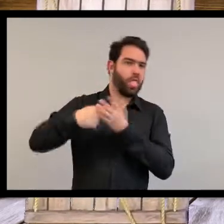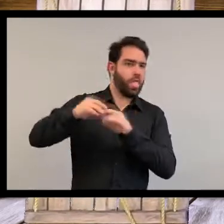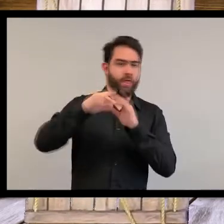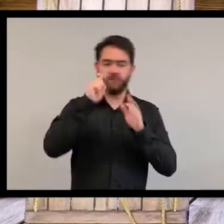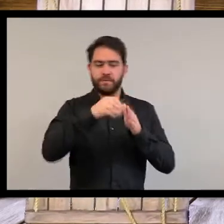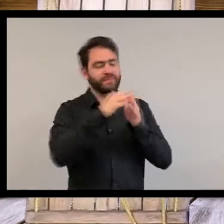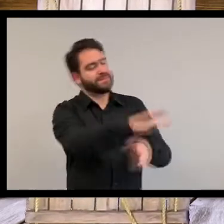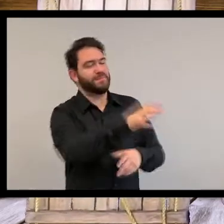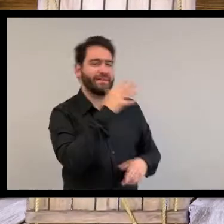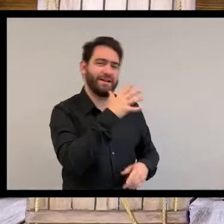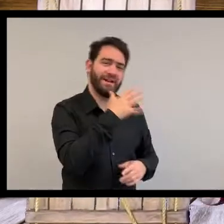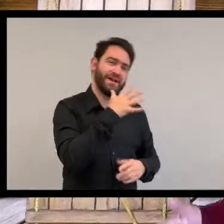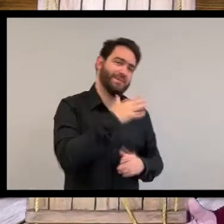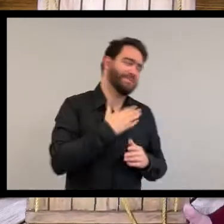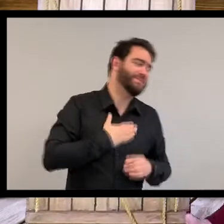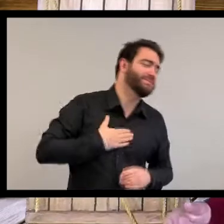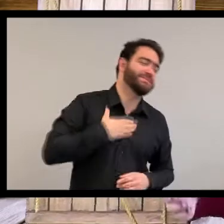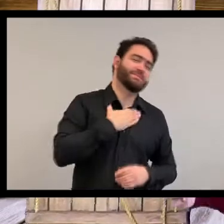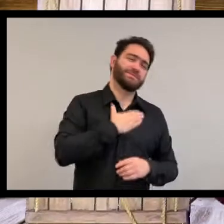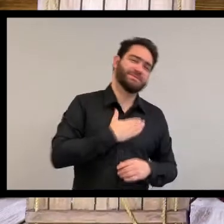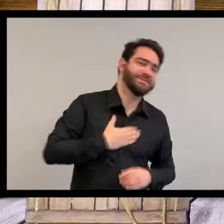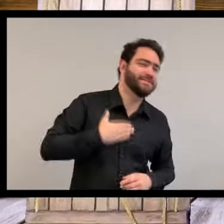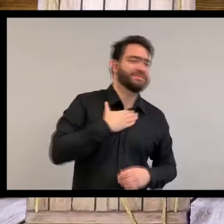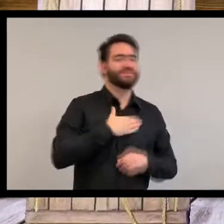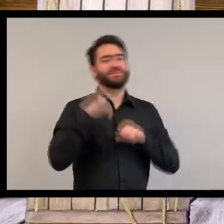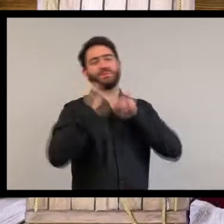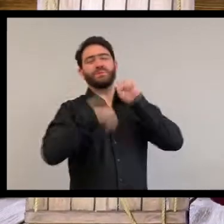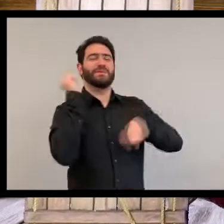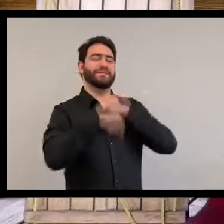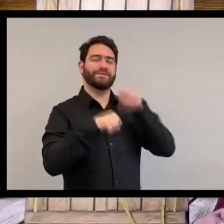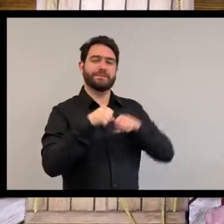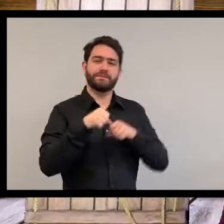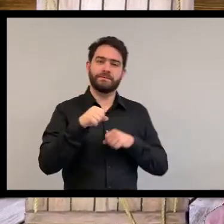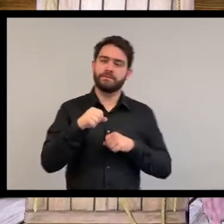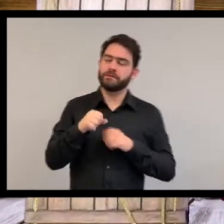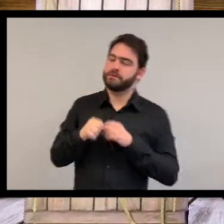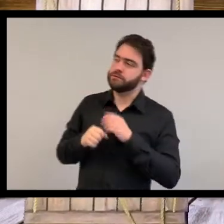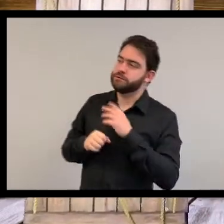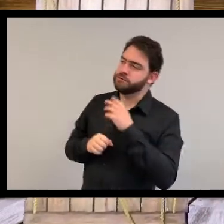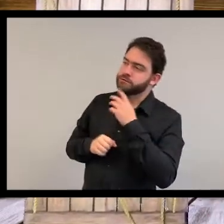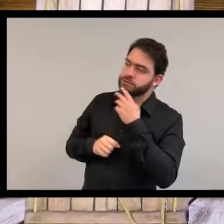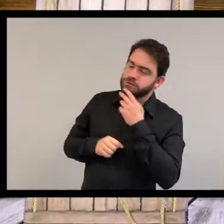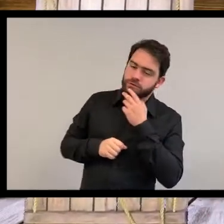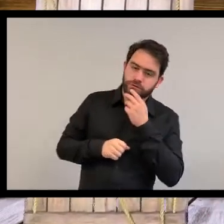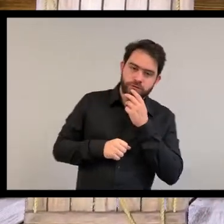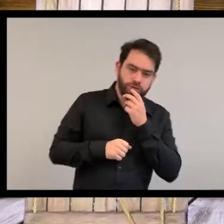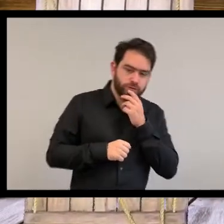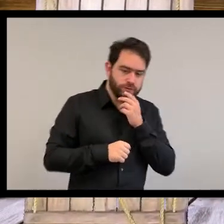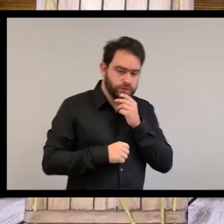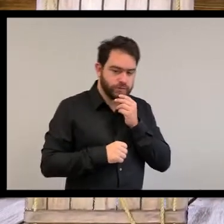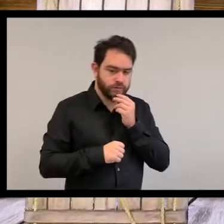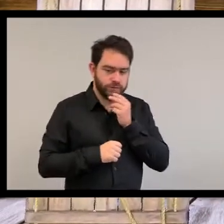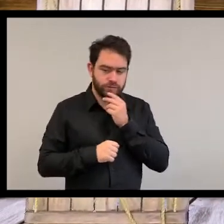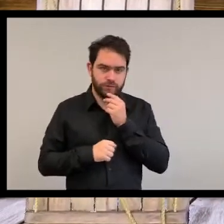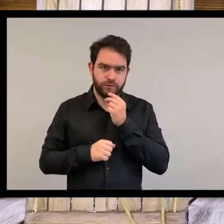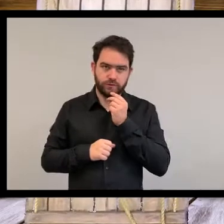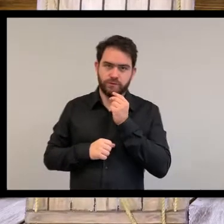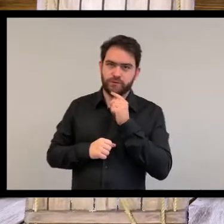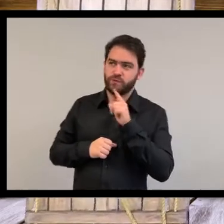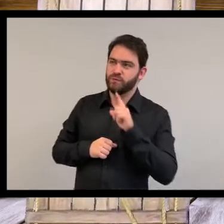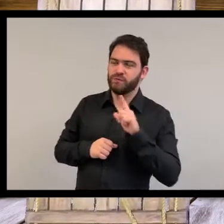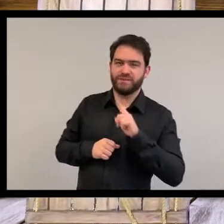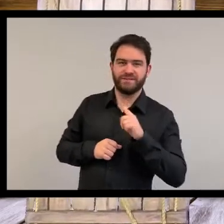Ricky, magique le toboggan! Ah, il faut y aller, Claude, il faut aller voir sa mère. Absolument.